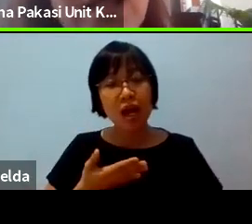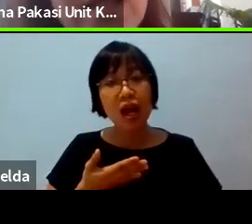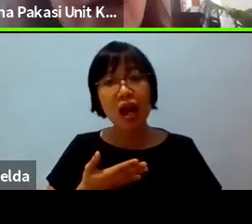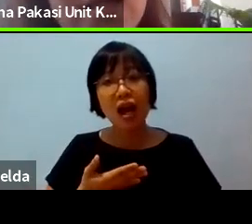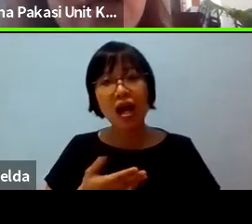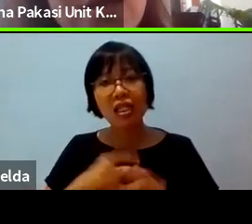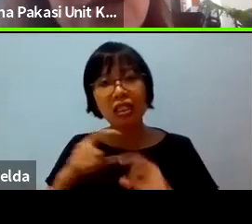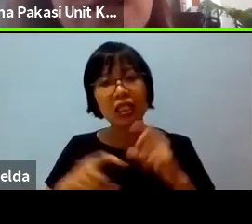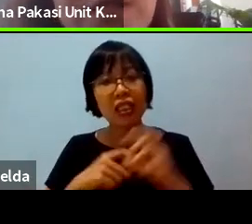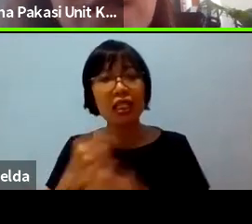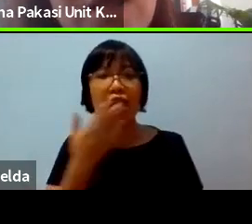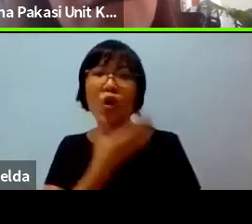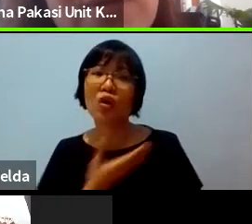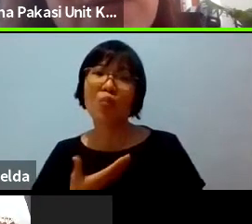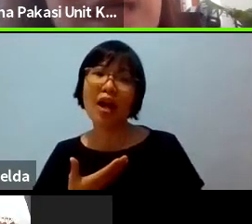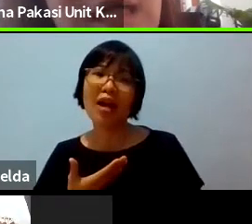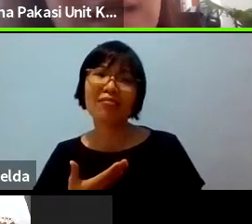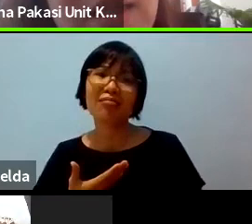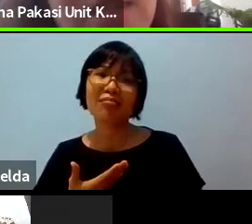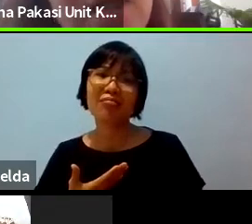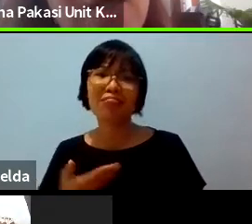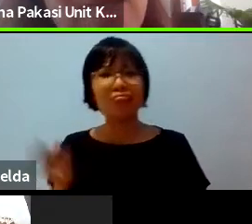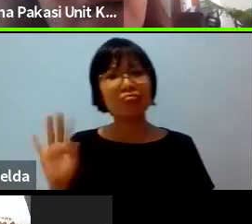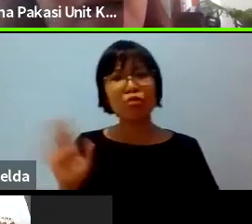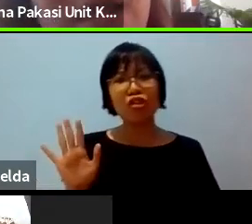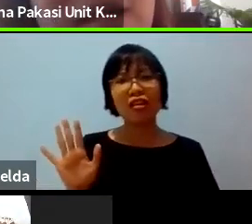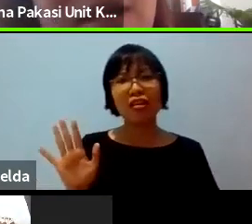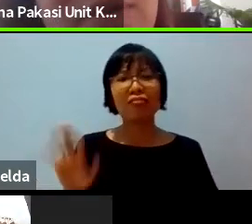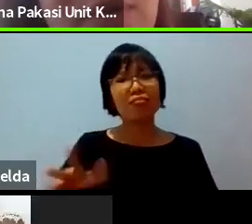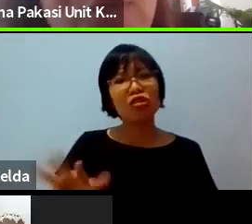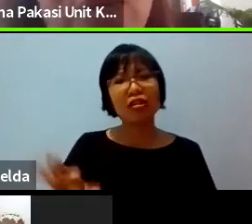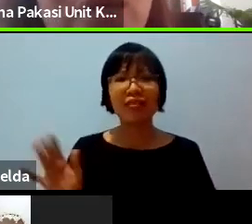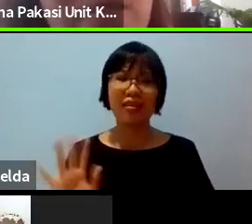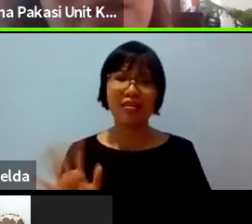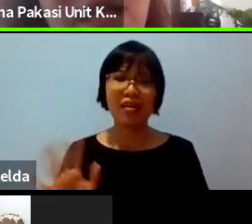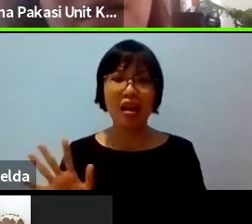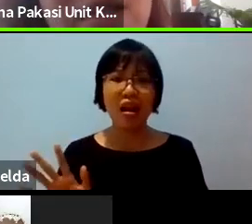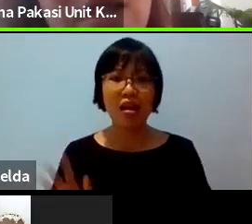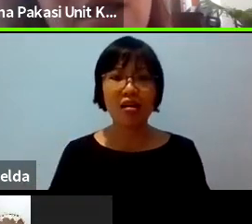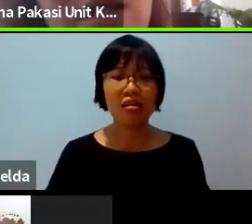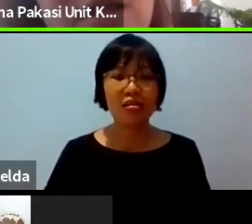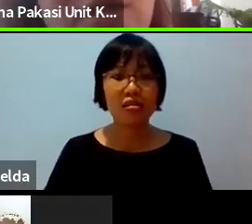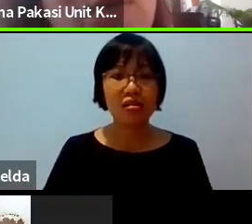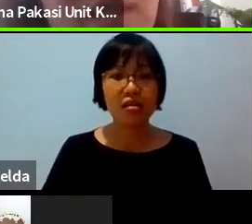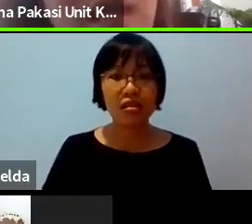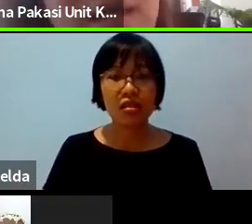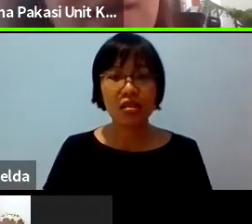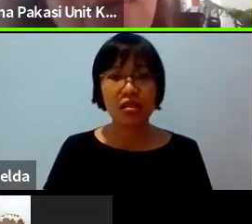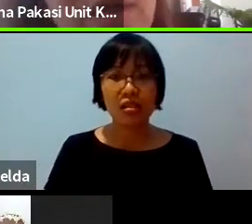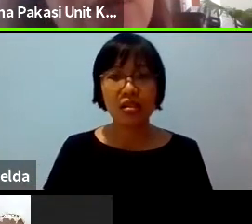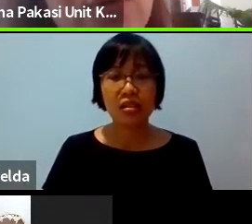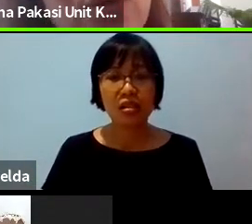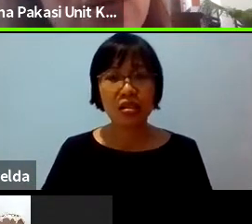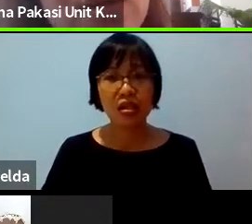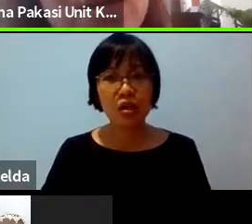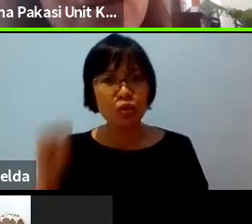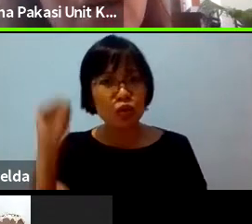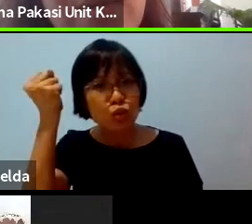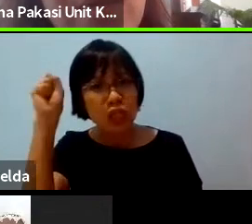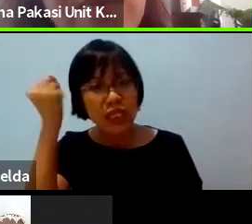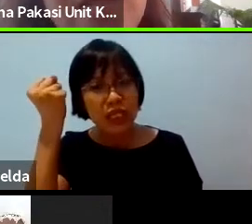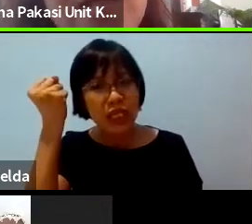tetapi pada kenyataannya gitu ya ketika menjalani penanganan gitu, itu sama sekali sulit sekali gitu ya